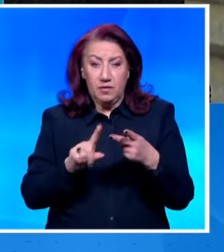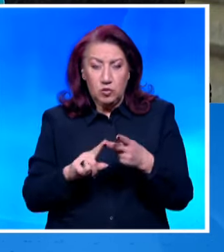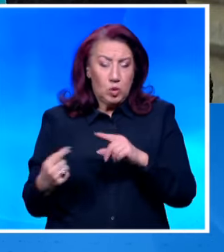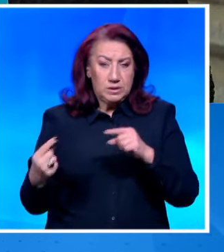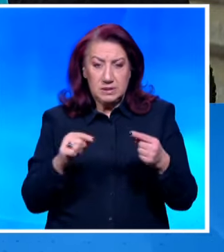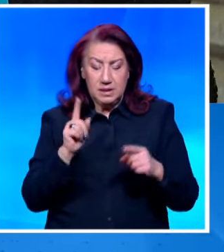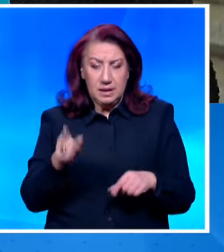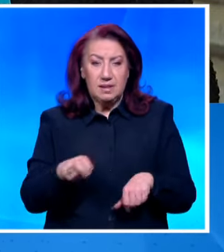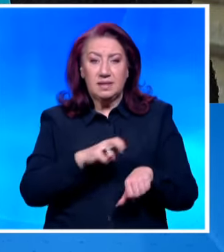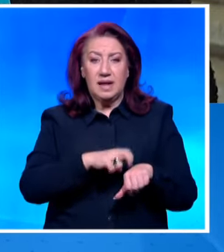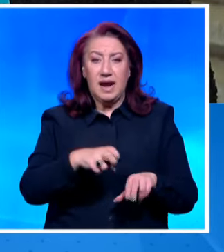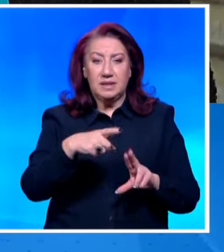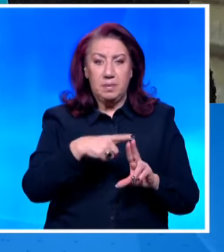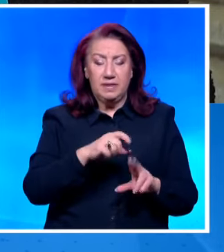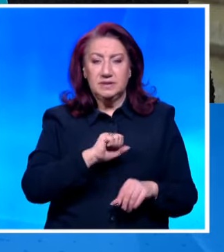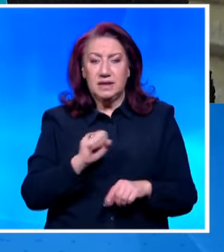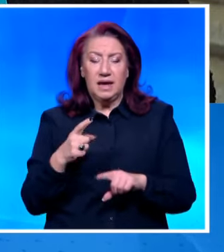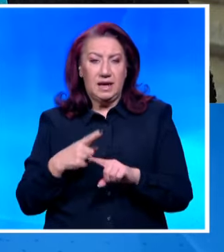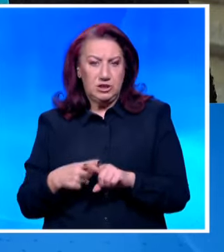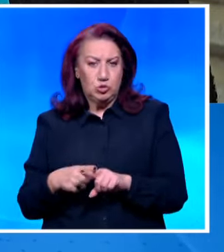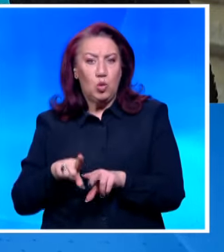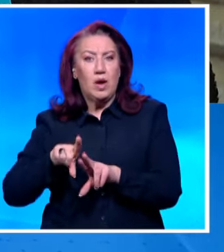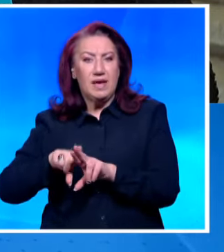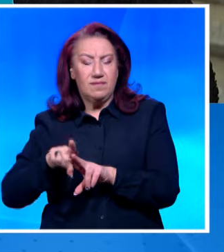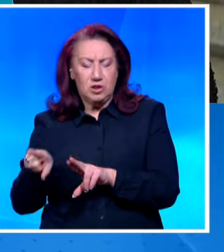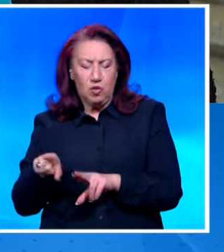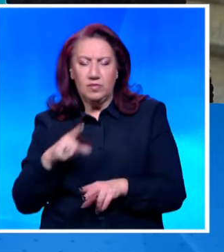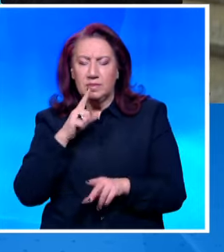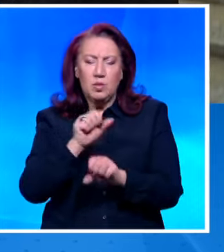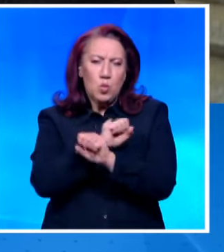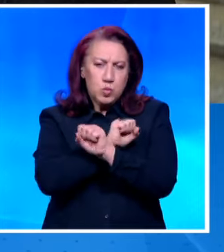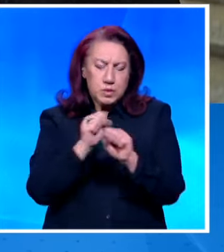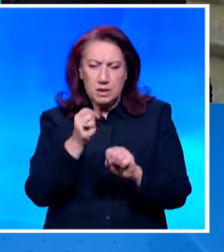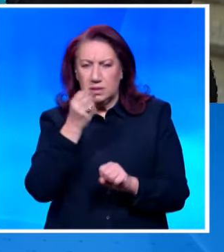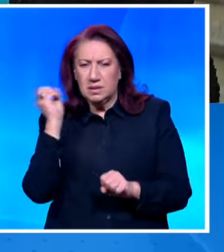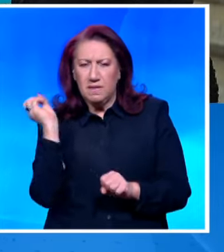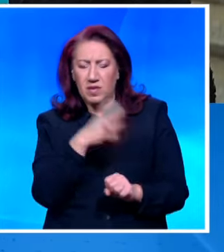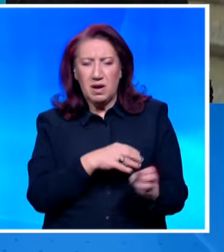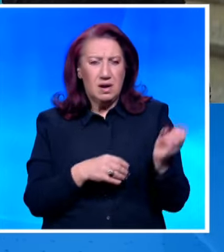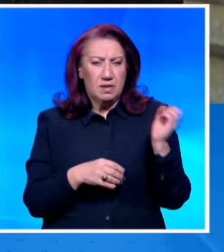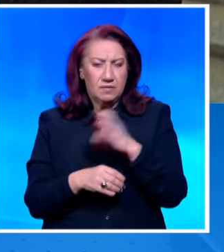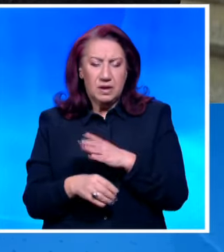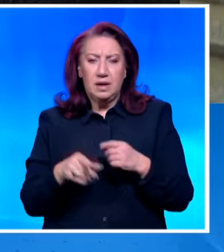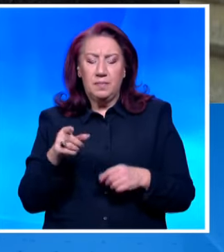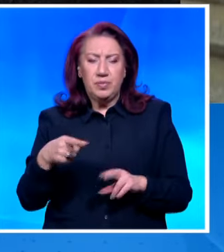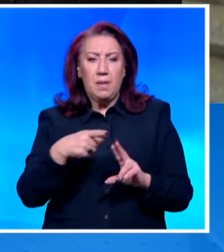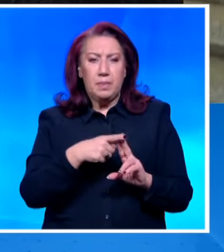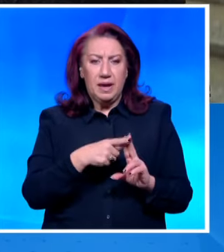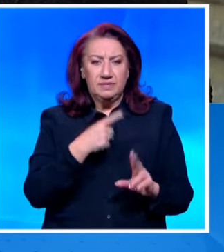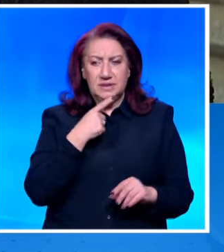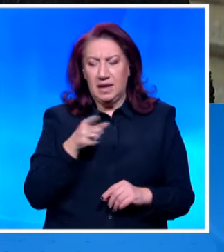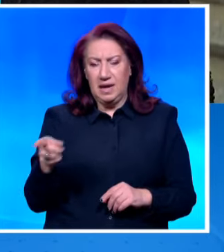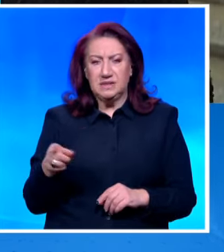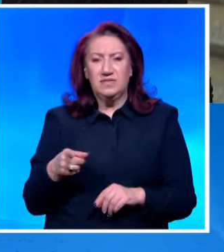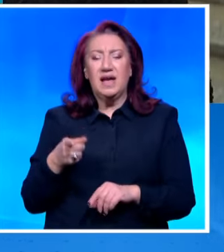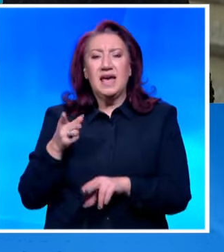иванов този сблъсък носеше и доста обиден характер пеевски обяви че цитирам иванов лъже седял е в скута